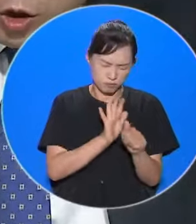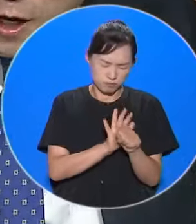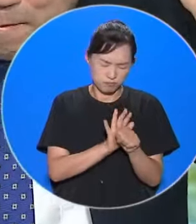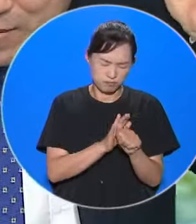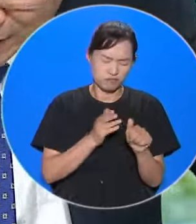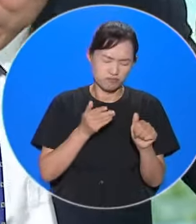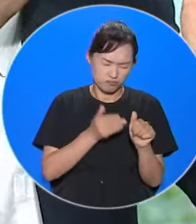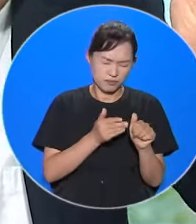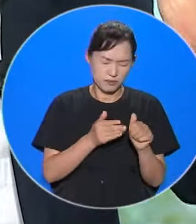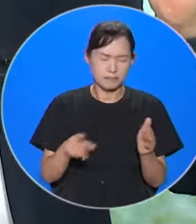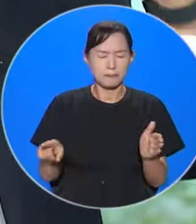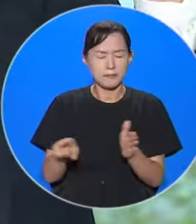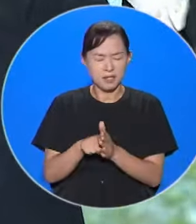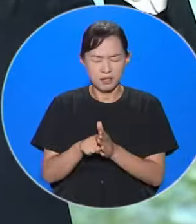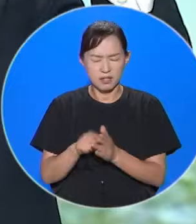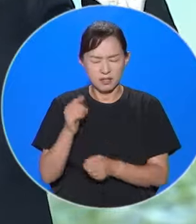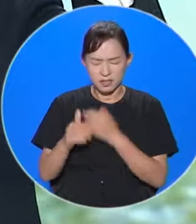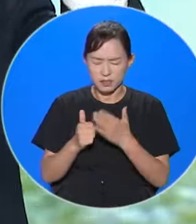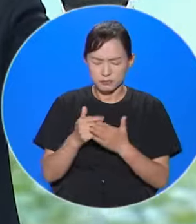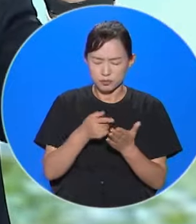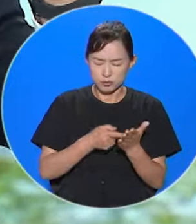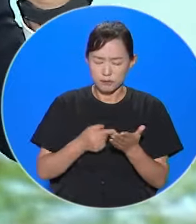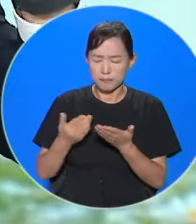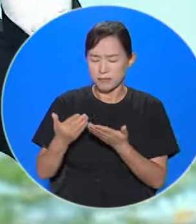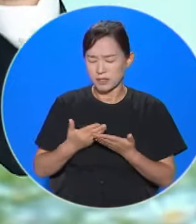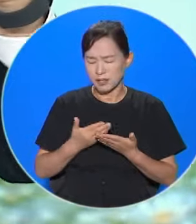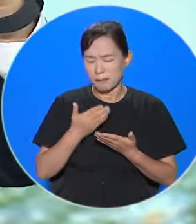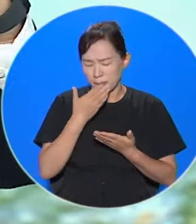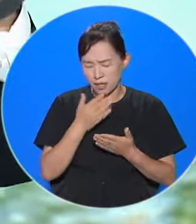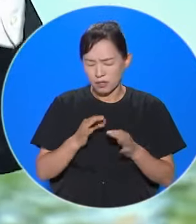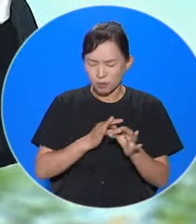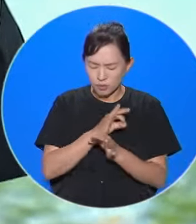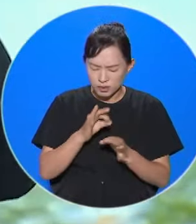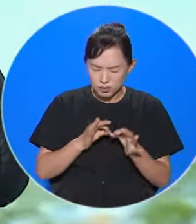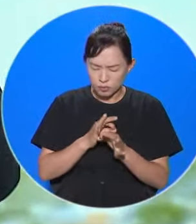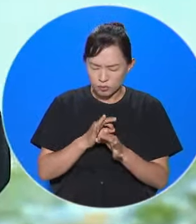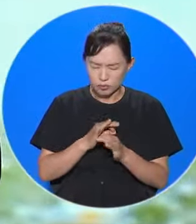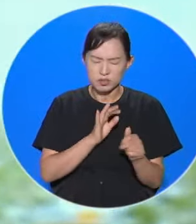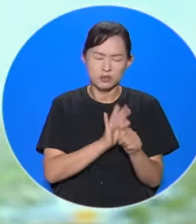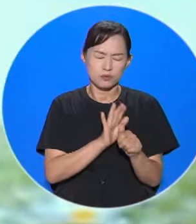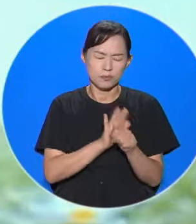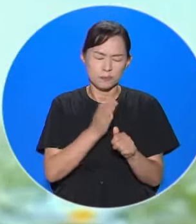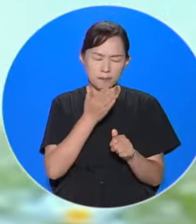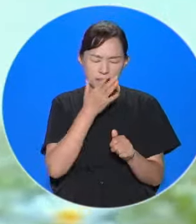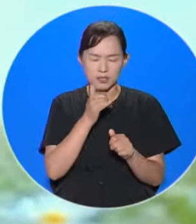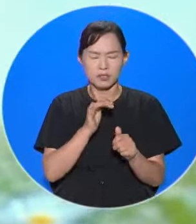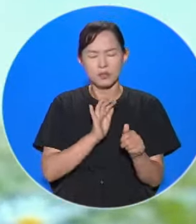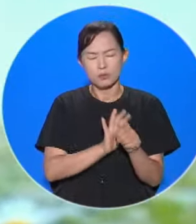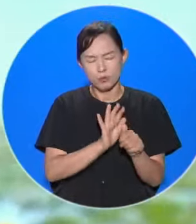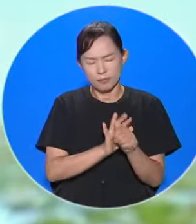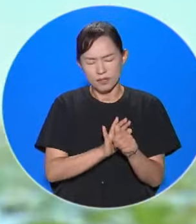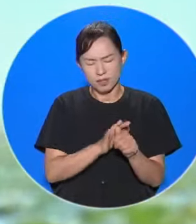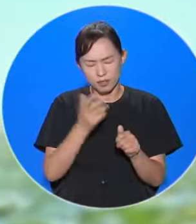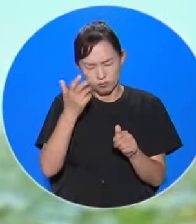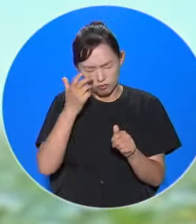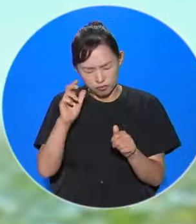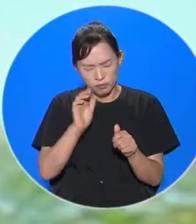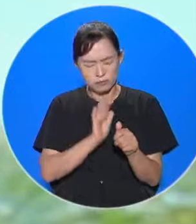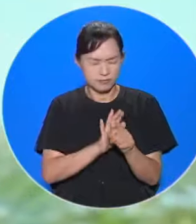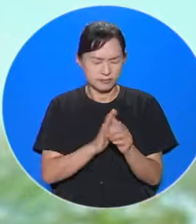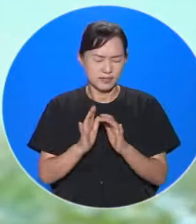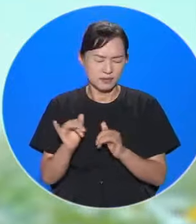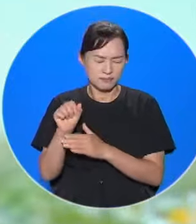붙여주실 줄 믿습니다. 하나님 수술 받을 수 있도록 경제적으로 지원해 줄 수 있는 도움의 후원자를 주님